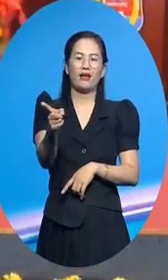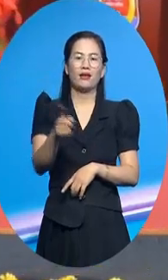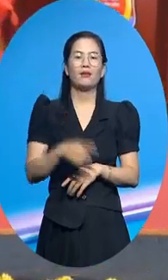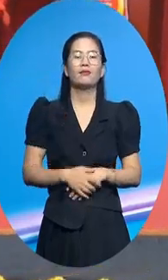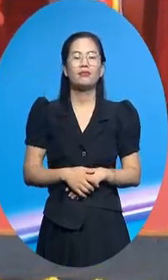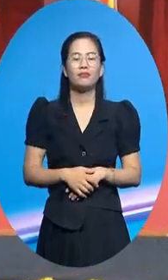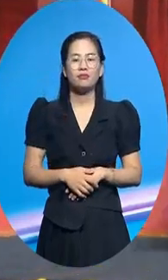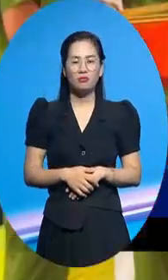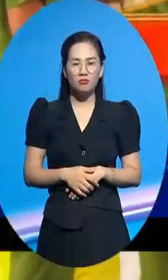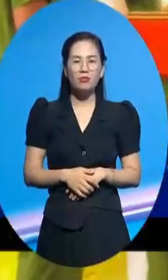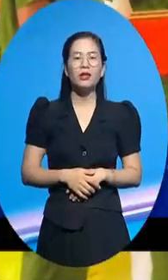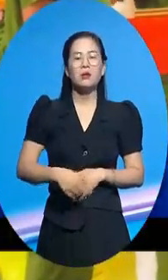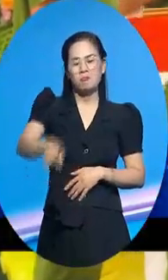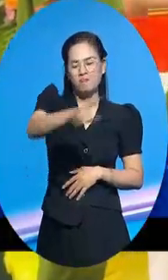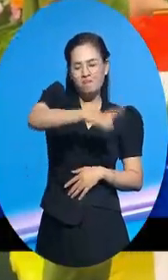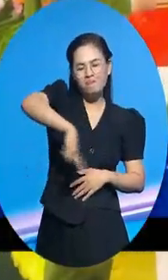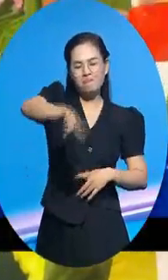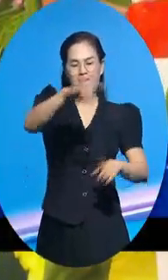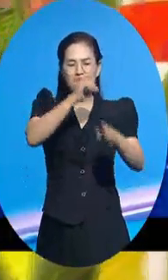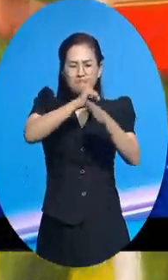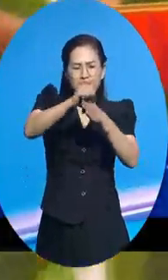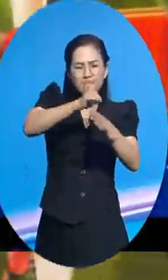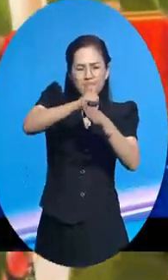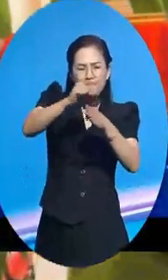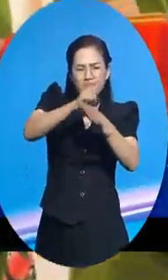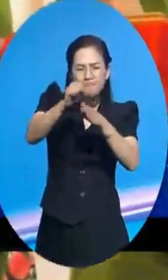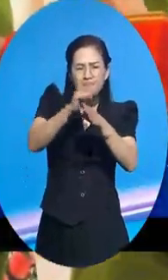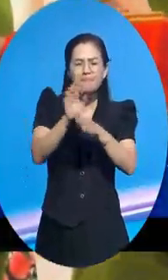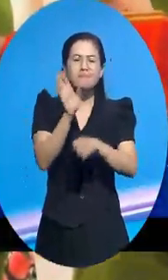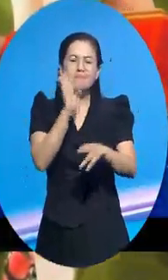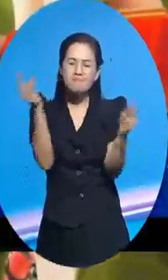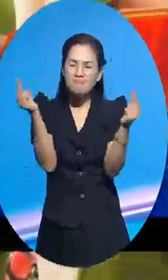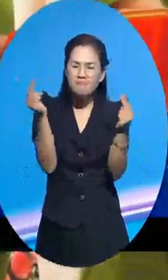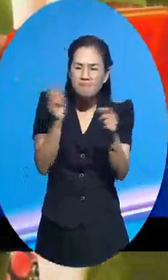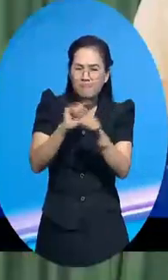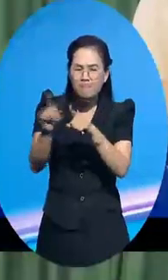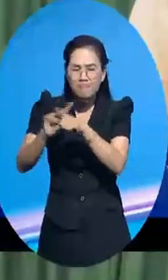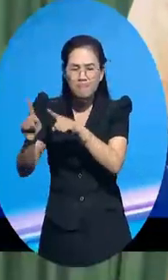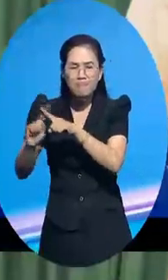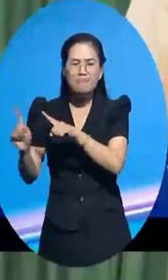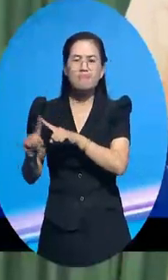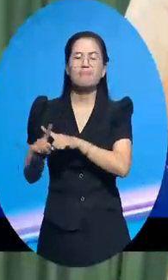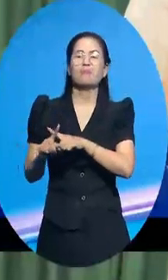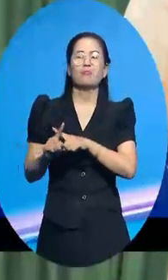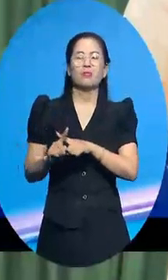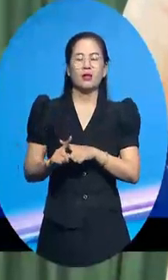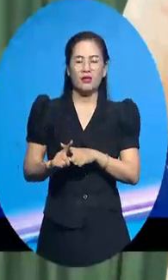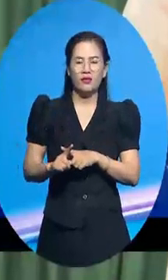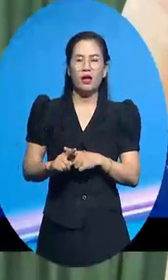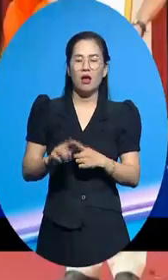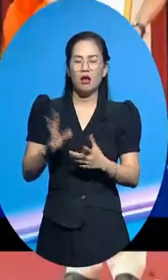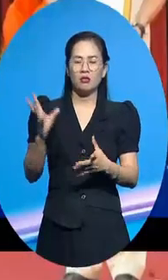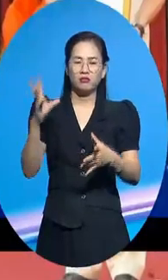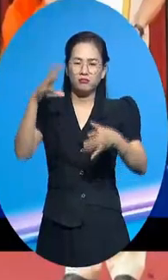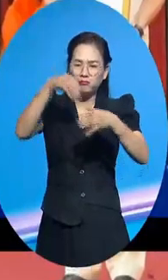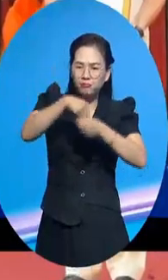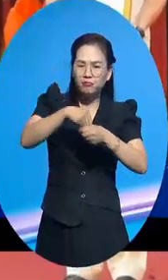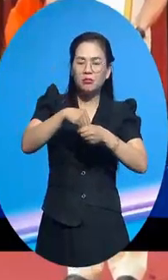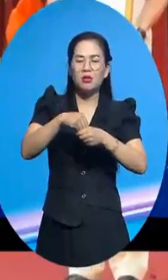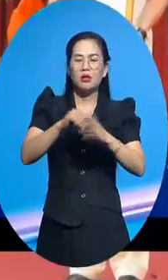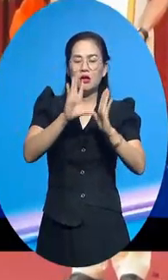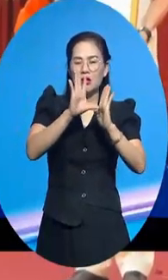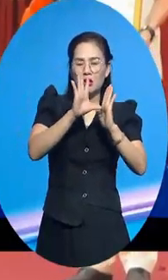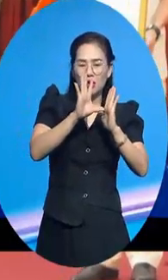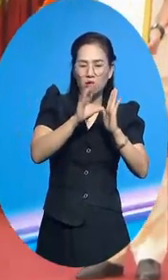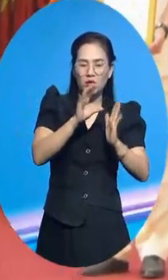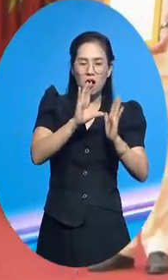Tất cả học viên đã trải qua quá trình huấn luyện tại Bộ Tư lệnh Cảnh sát Cơ động và học viên hệ liên thông chính quy đã công tác tại các đơn vị